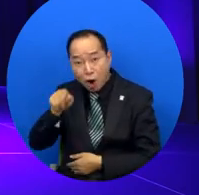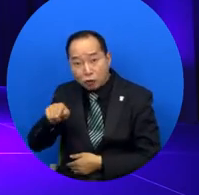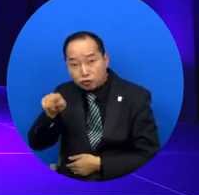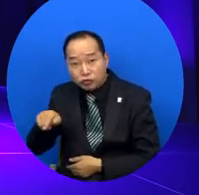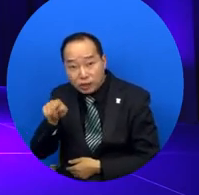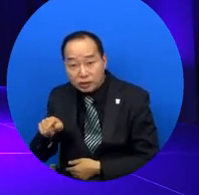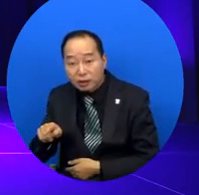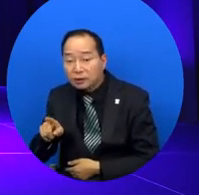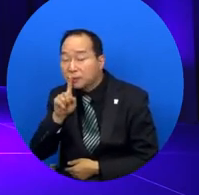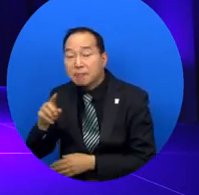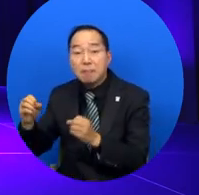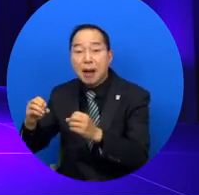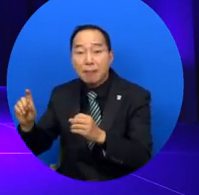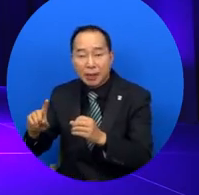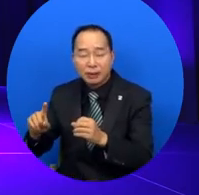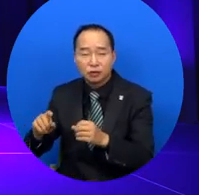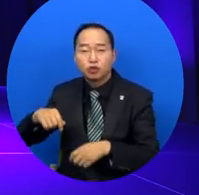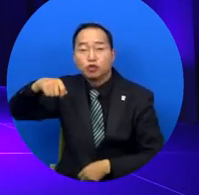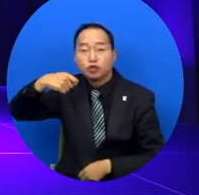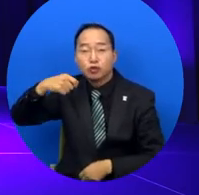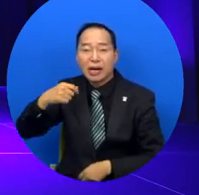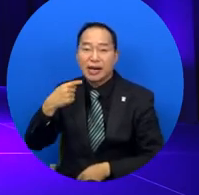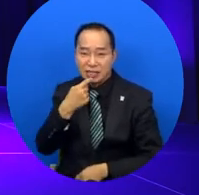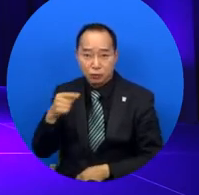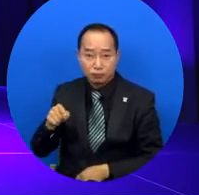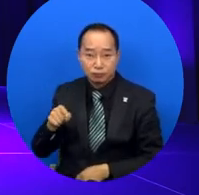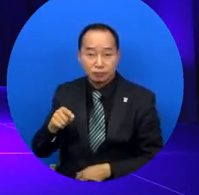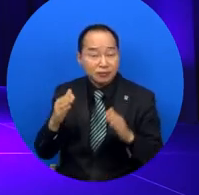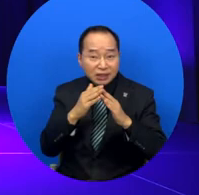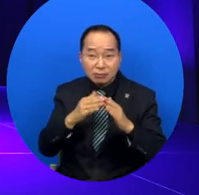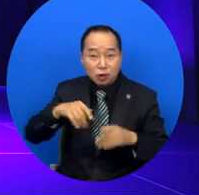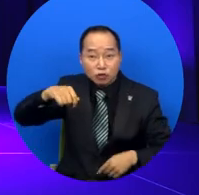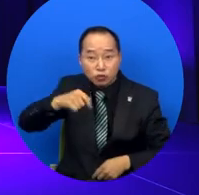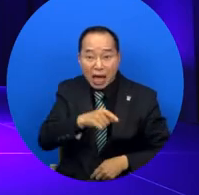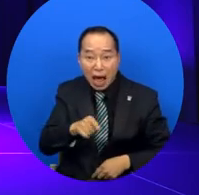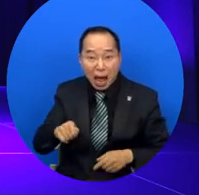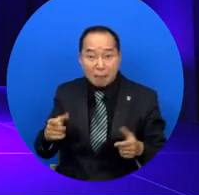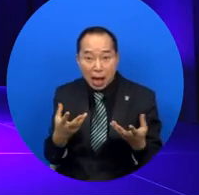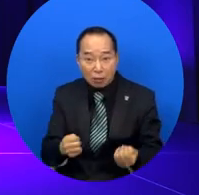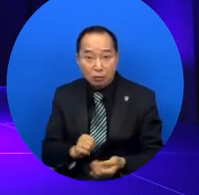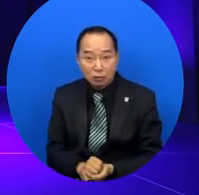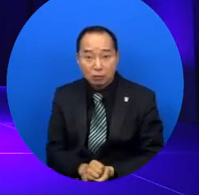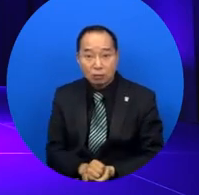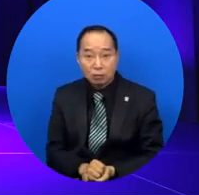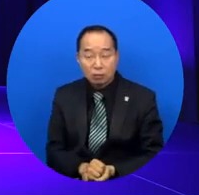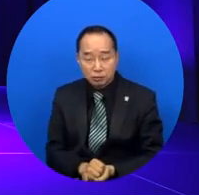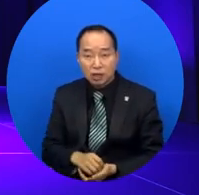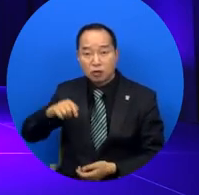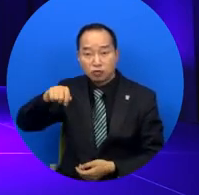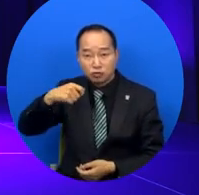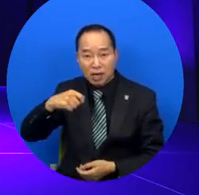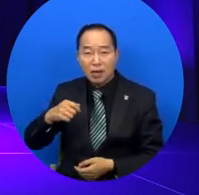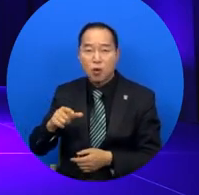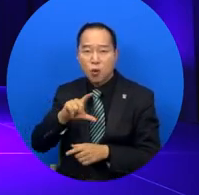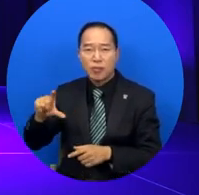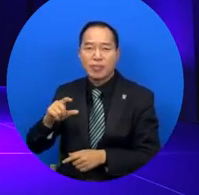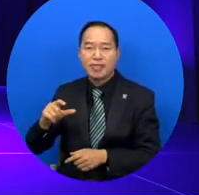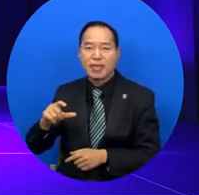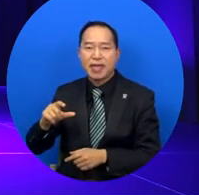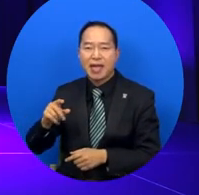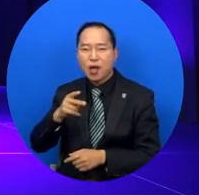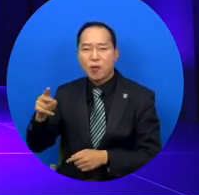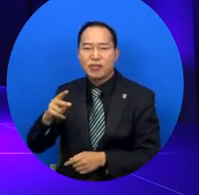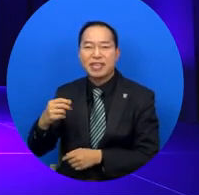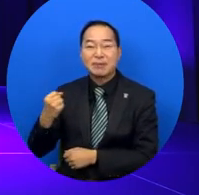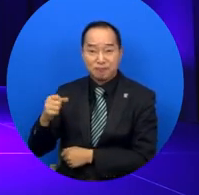Spoon Theory라고 말이 있어요. 이게 뭐냐면 우리는 이제 숟가락 집에 숟가락 많죠. 숟가락 많은 거예요. 숟가락이 많은 거예요.